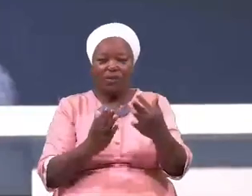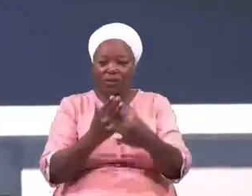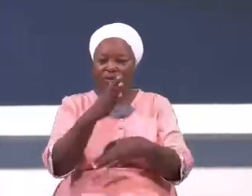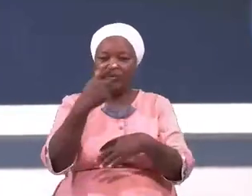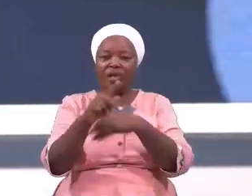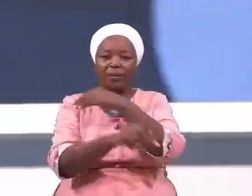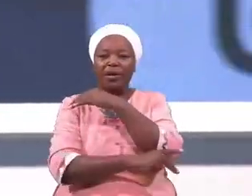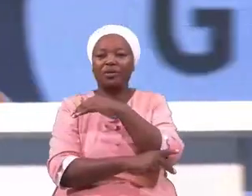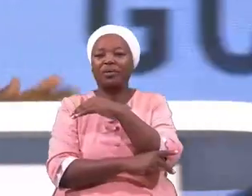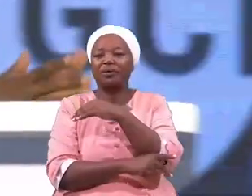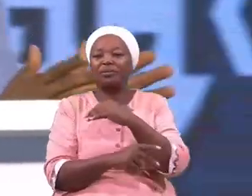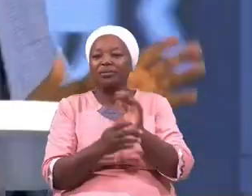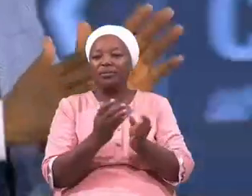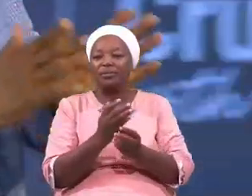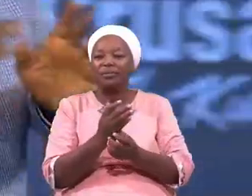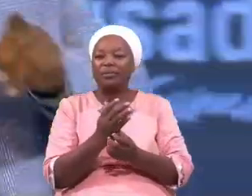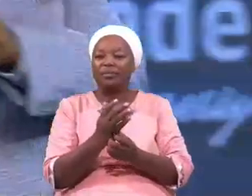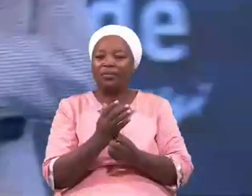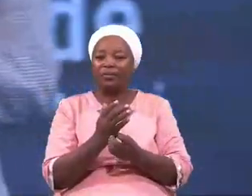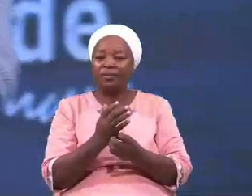Tout d'abord, la libération à travers la Pâque.